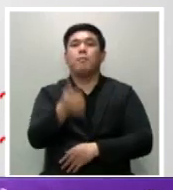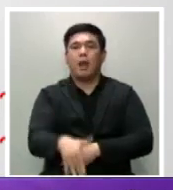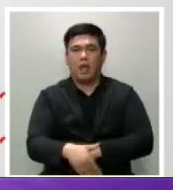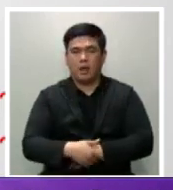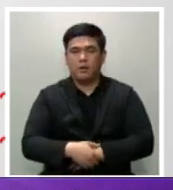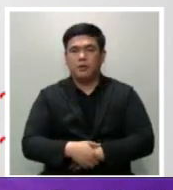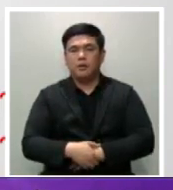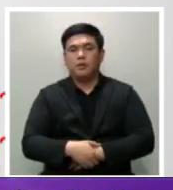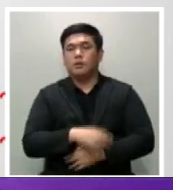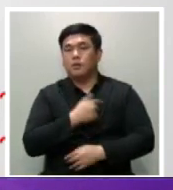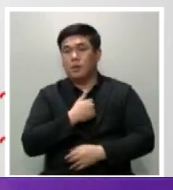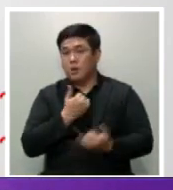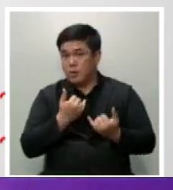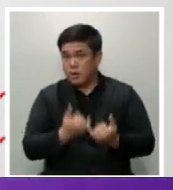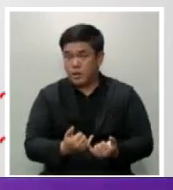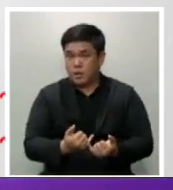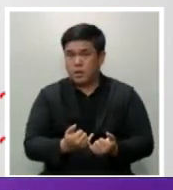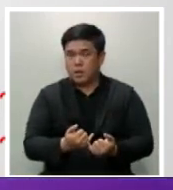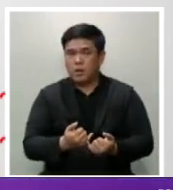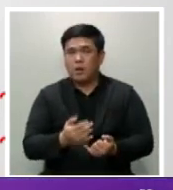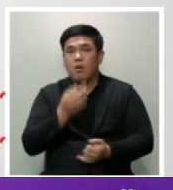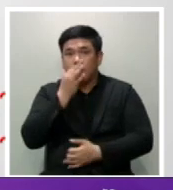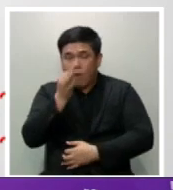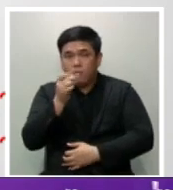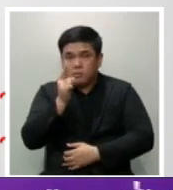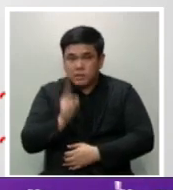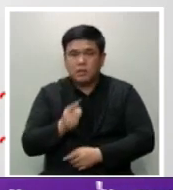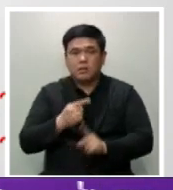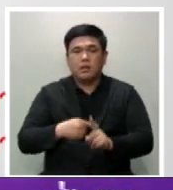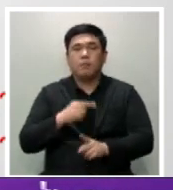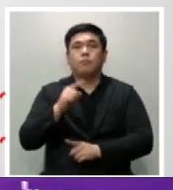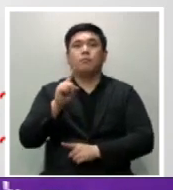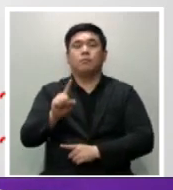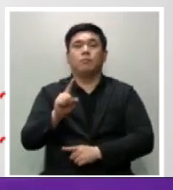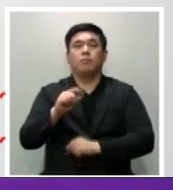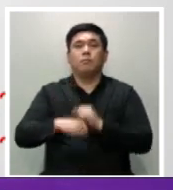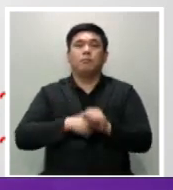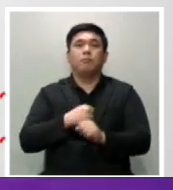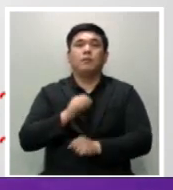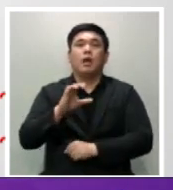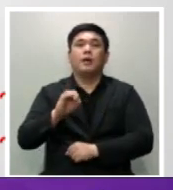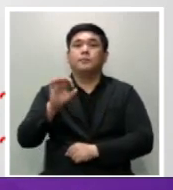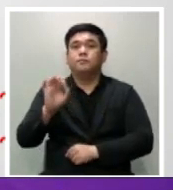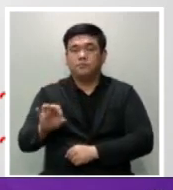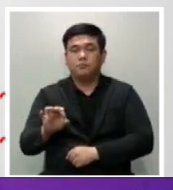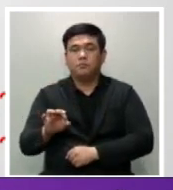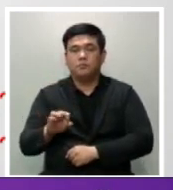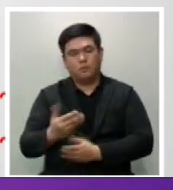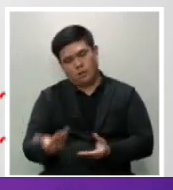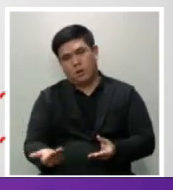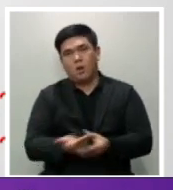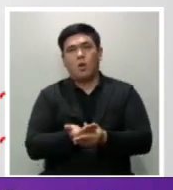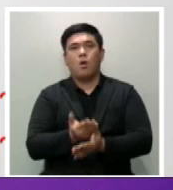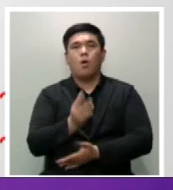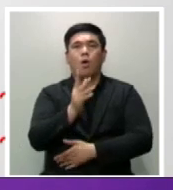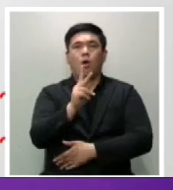มาถึงจุดที่อัยการตัดสินใจยื่นฟ้องจริงในเดือนมกราคม59ผมได้นำเรื่องนี้เข้ารายงานคส